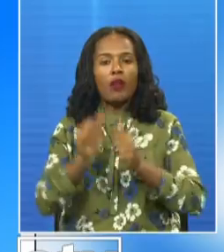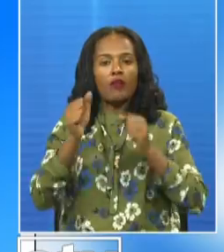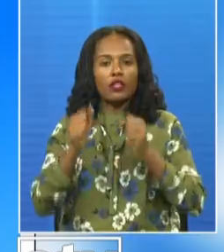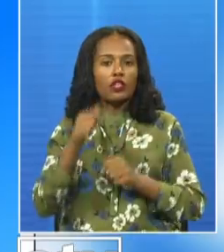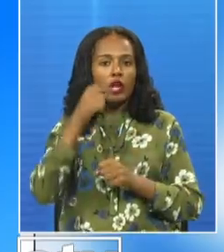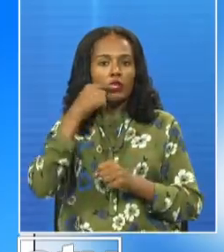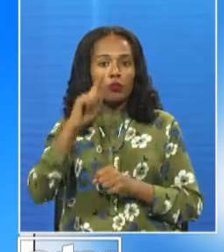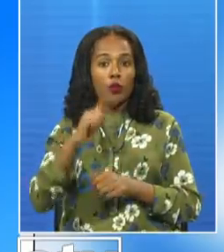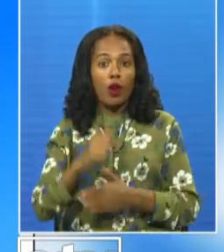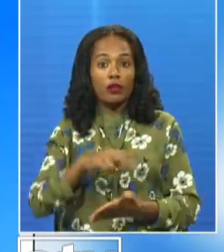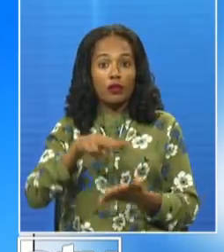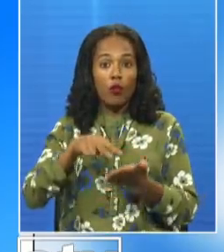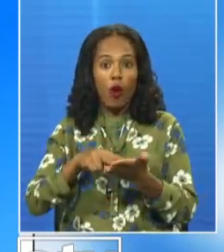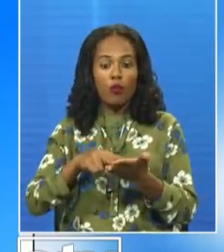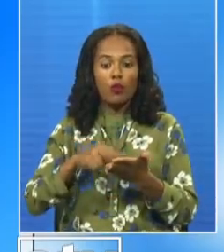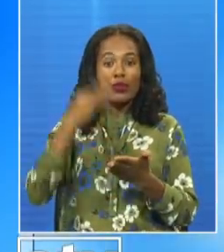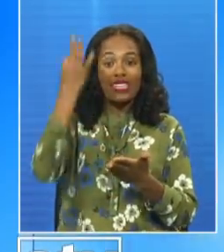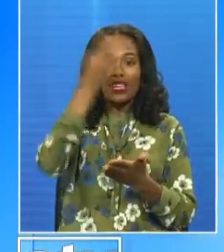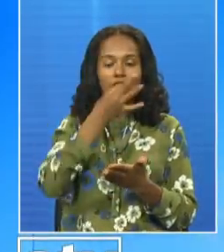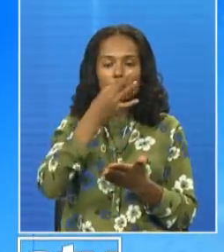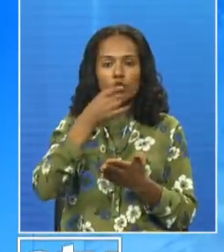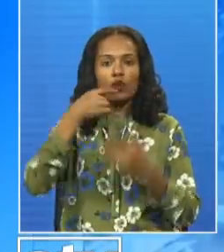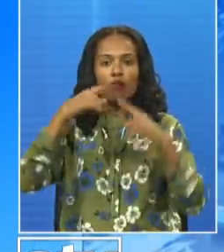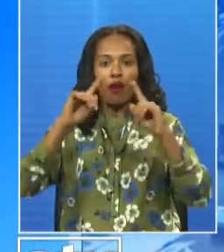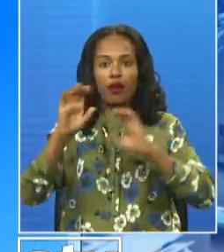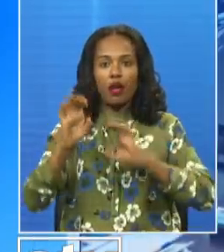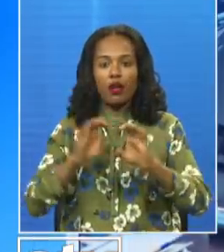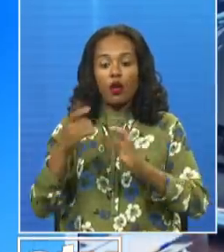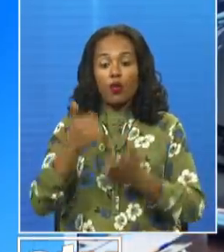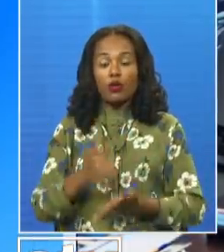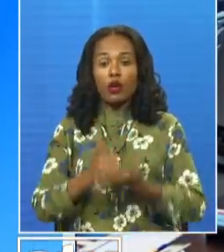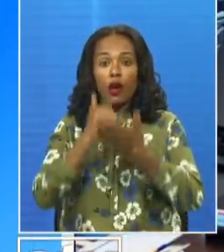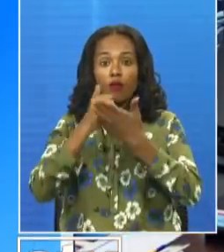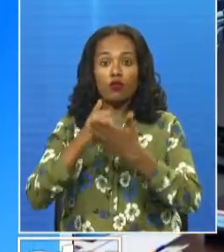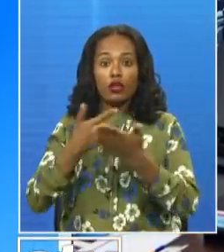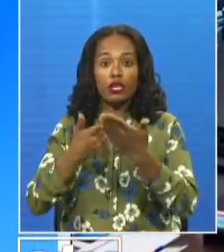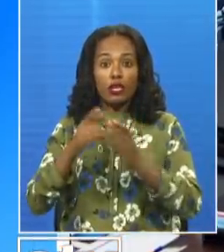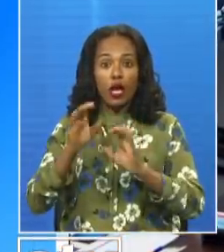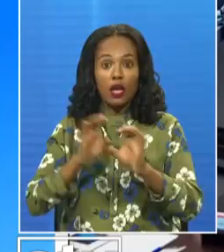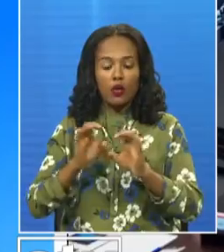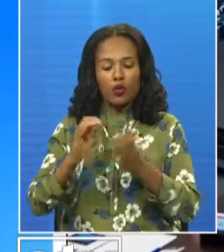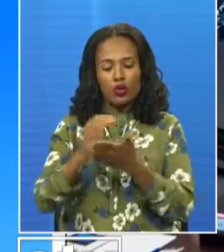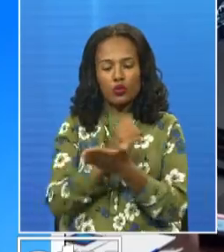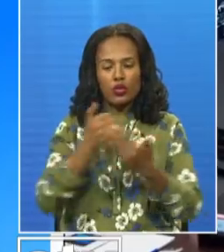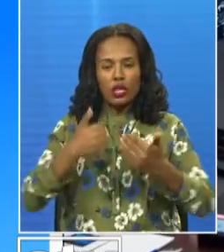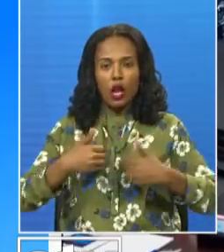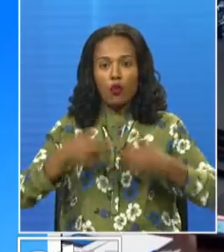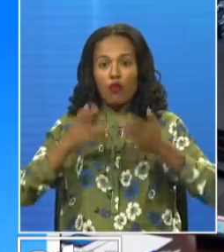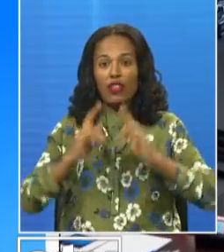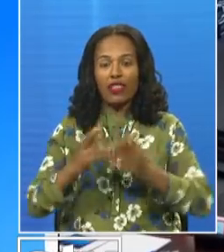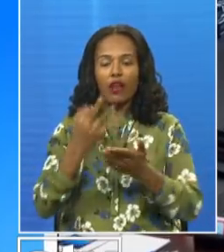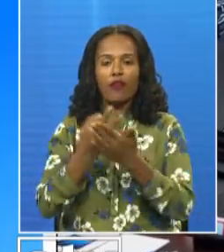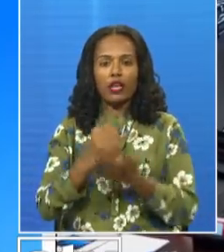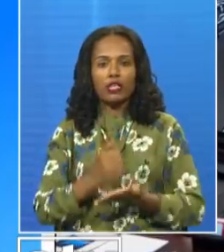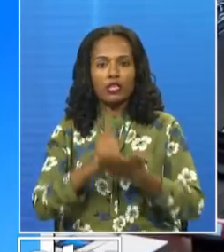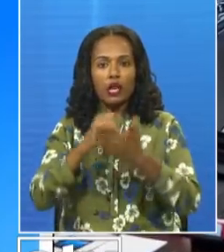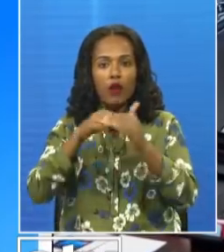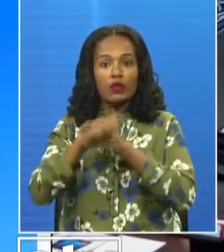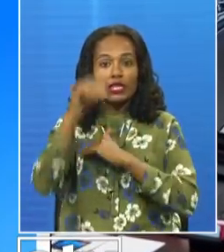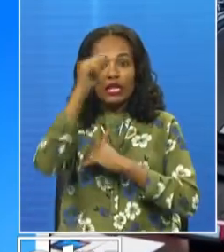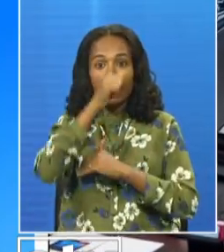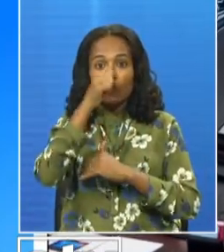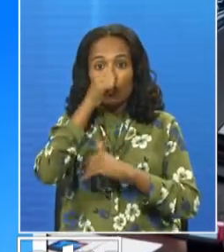ብሏል። ተቋሙ በድረገጹ ይፋ እንዳደረገው ድጋፉ የኮሮና ቫይረስ ተጽዕኖ ለመመከት ተቋሙ እየወሰደ ካለው የፈጣን ፋይናንስ ድጋፍ እርምጃ ውስጥ